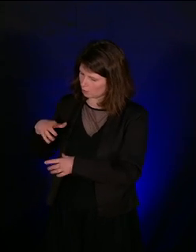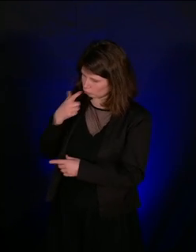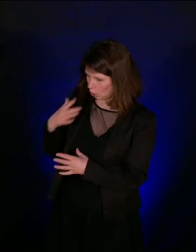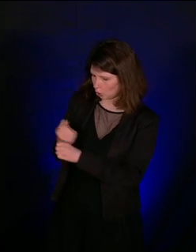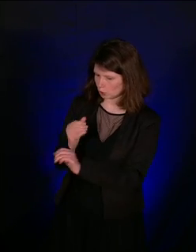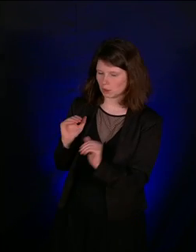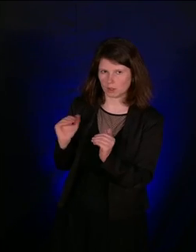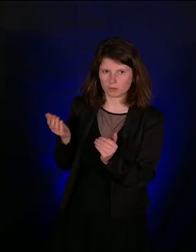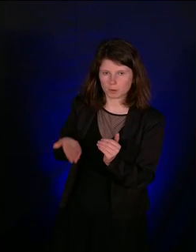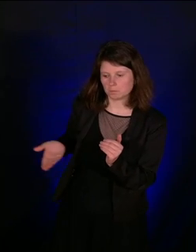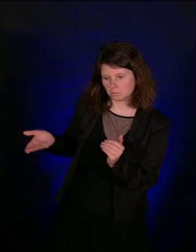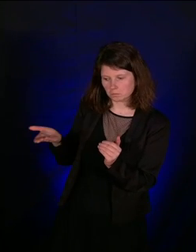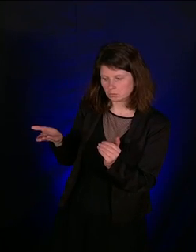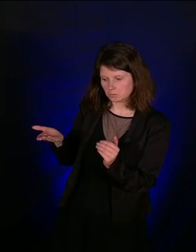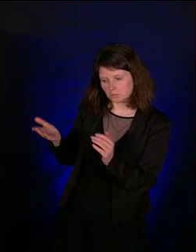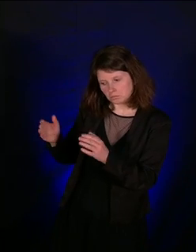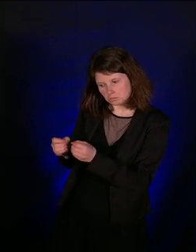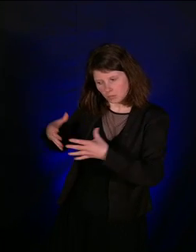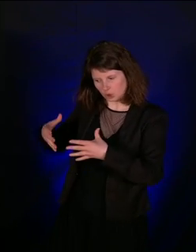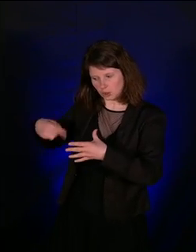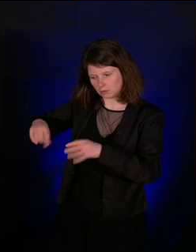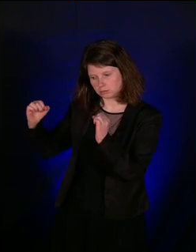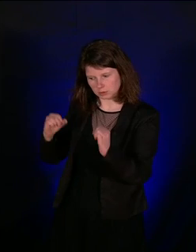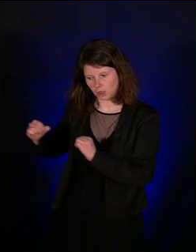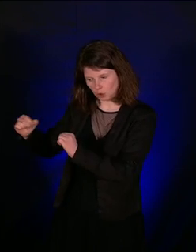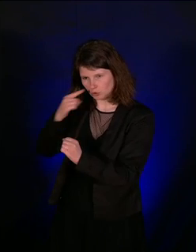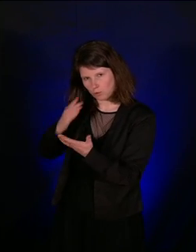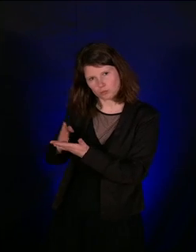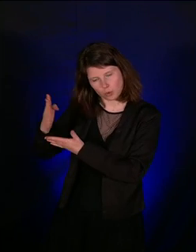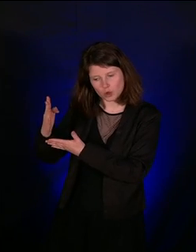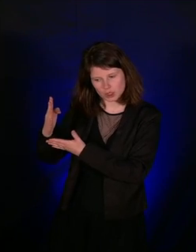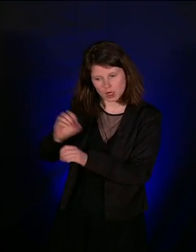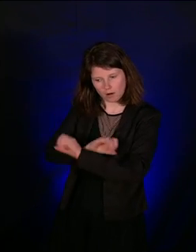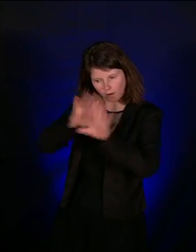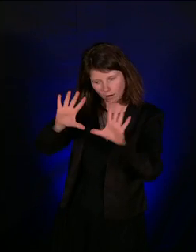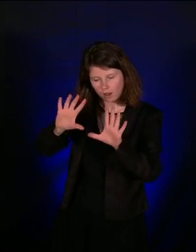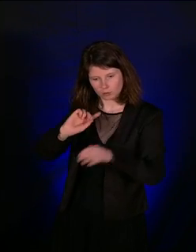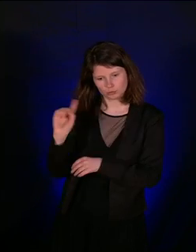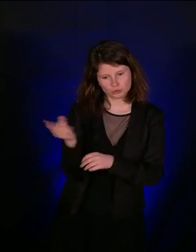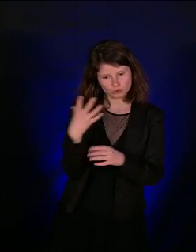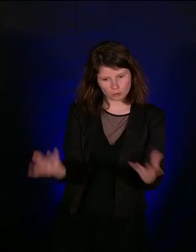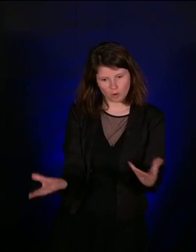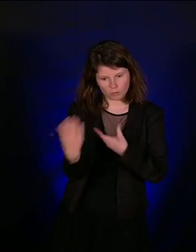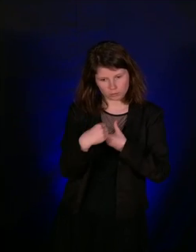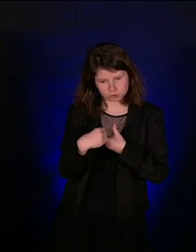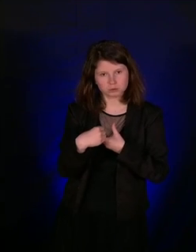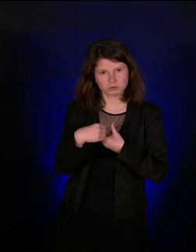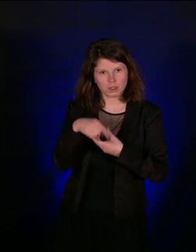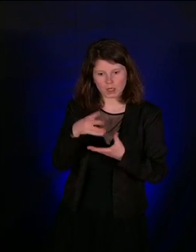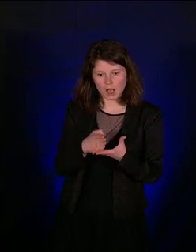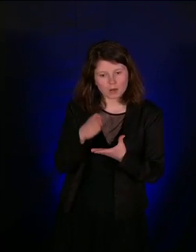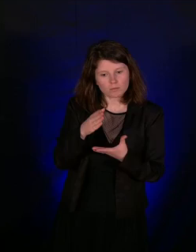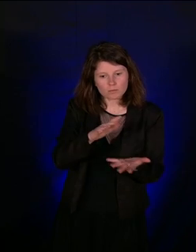MAJ voir unanime à construire un projet qui nous rassemble et nous engage dans une dynamique en dehors de laquelle il n'est pas de progrès